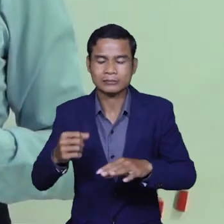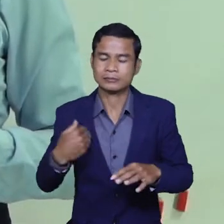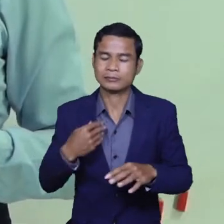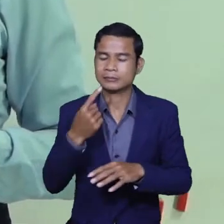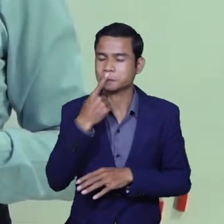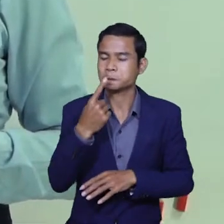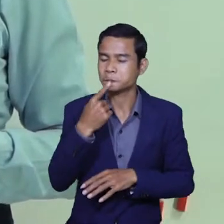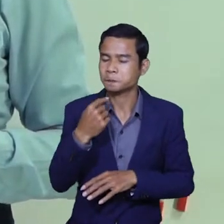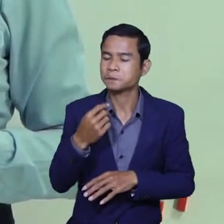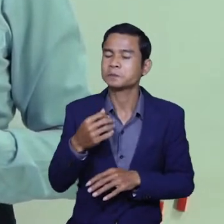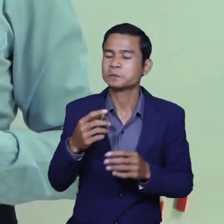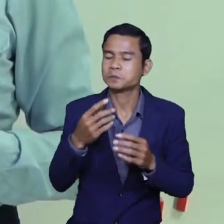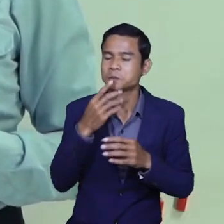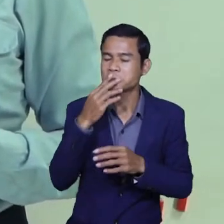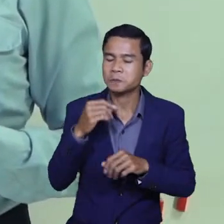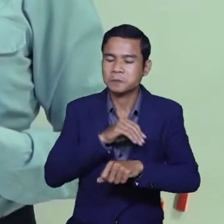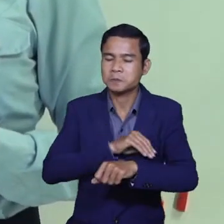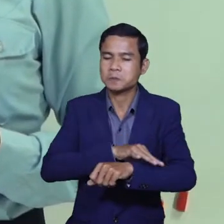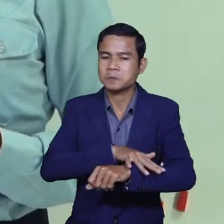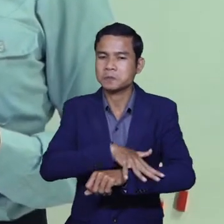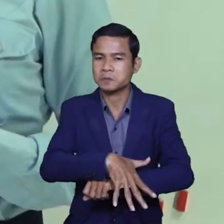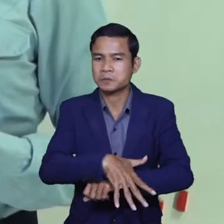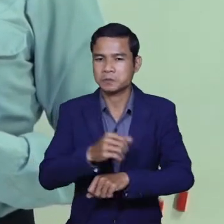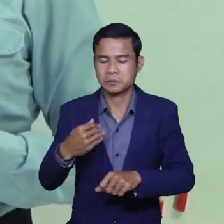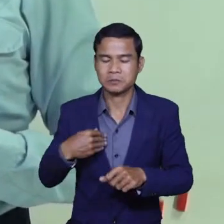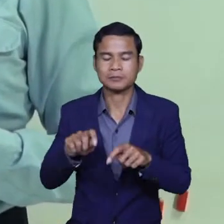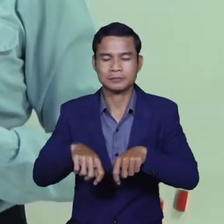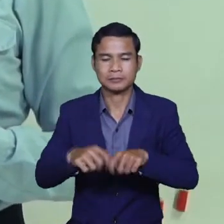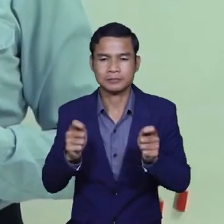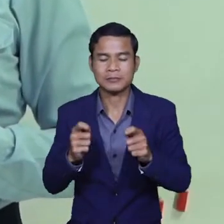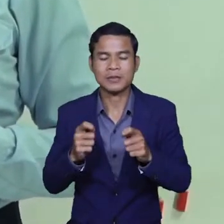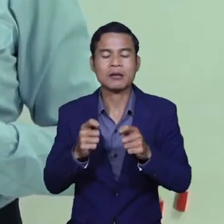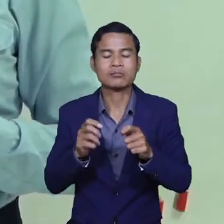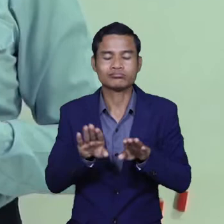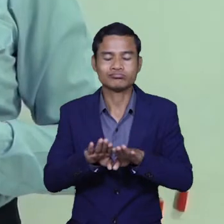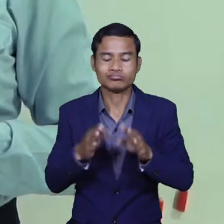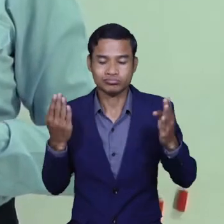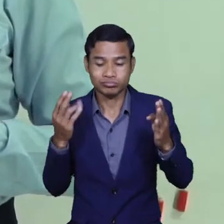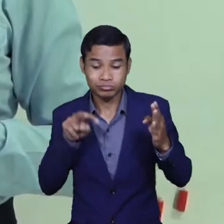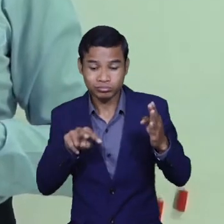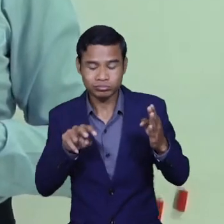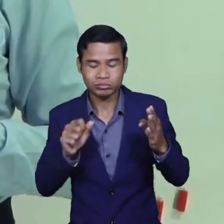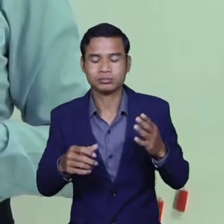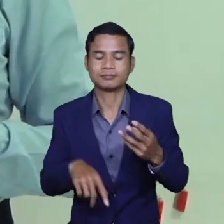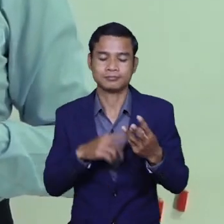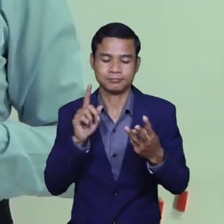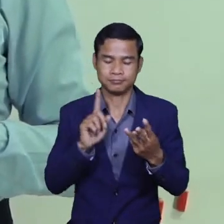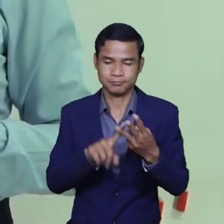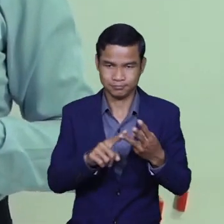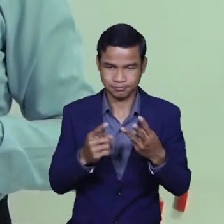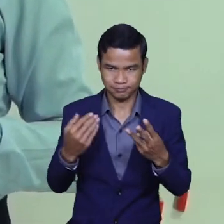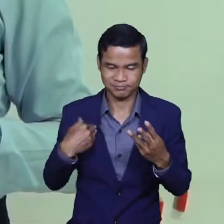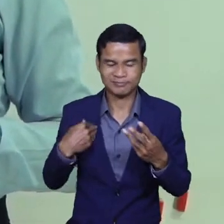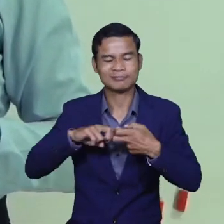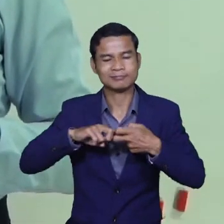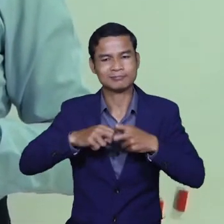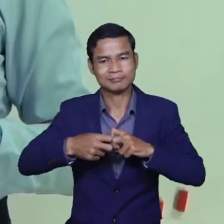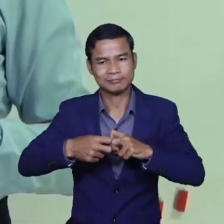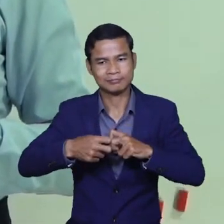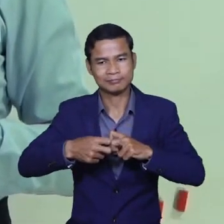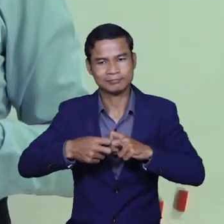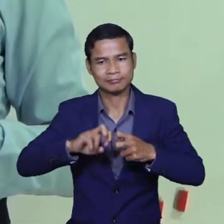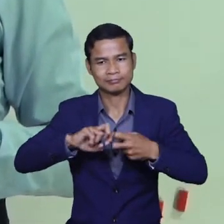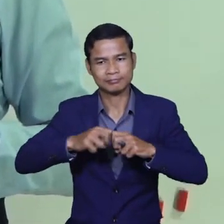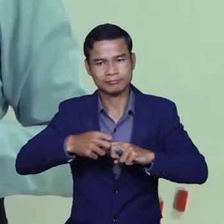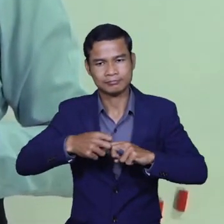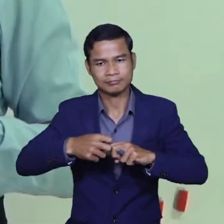ឈាមហូរចានេះគឺគេហៅថាជាបំណាក់ឆ្អឹងបើកមុខចាមួយទៀតចាគឺការក្រិចមានន័យថាគឺយើ